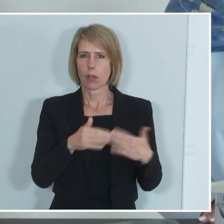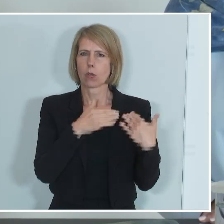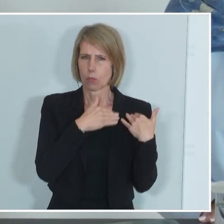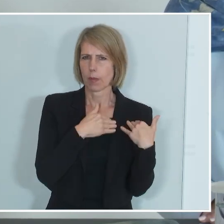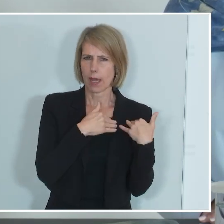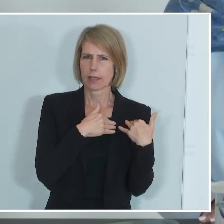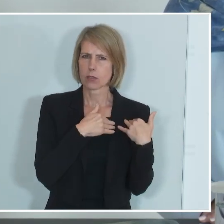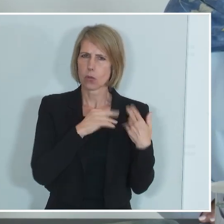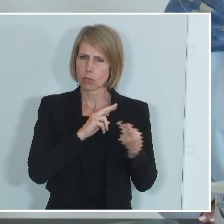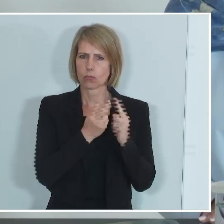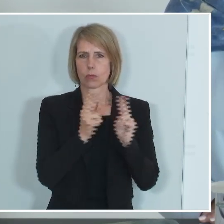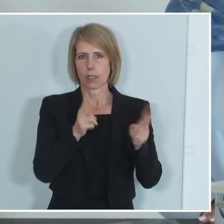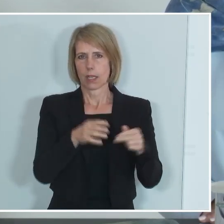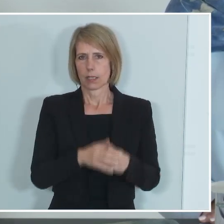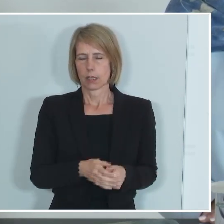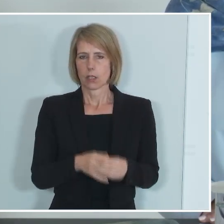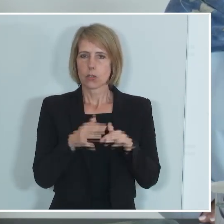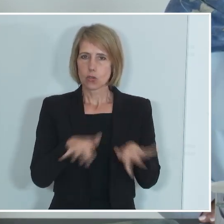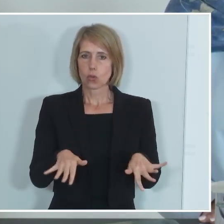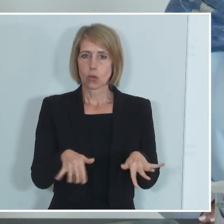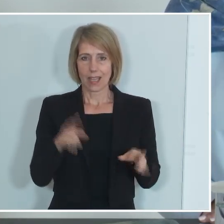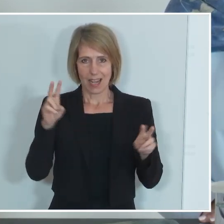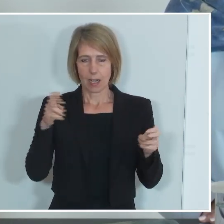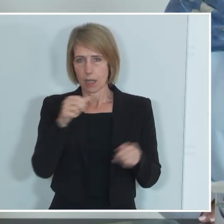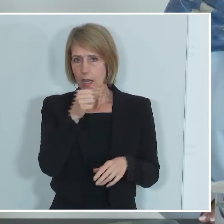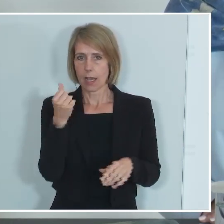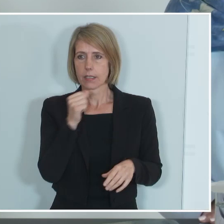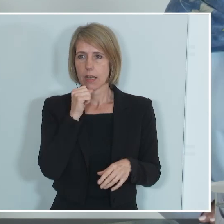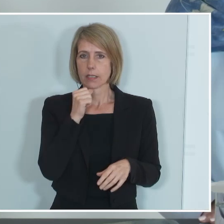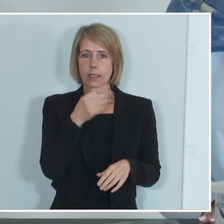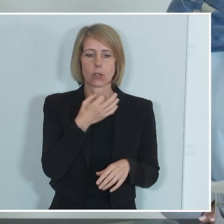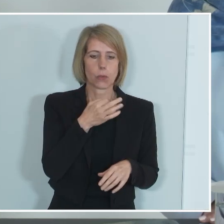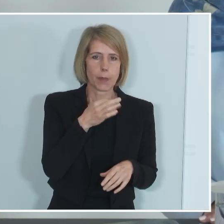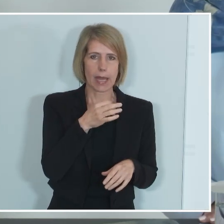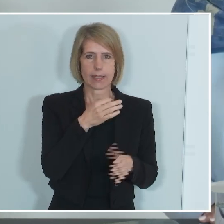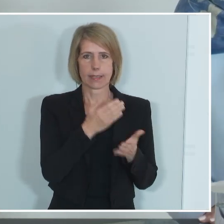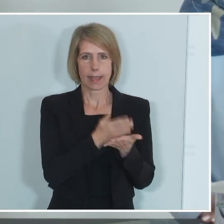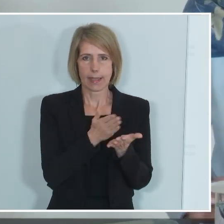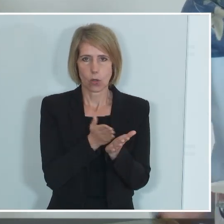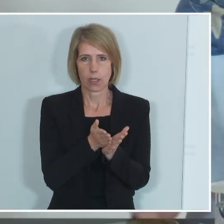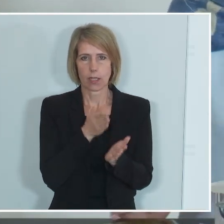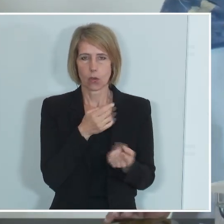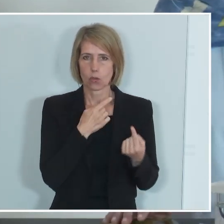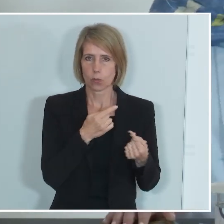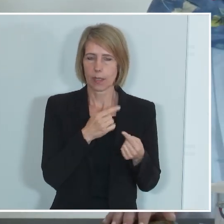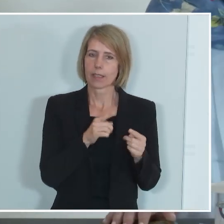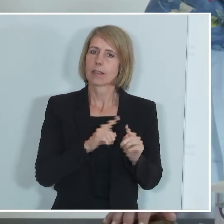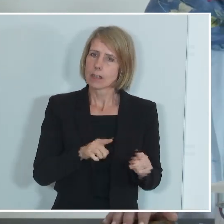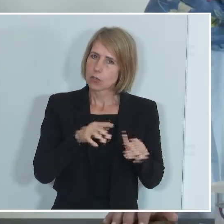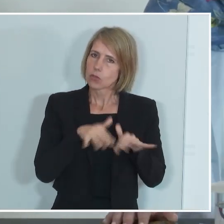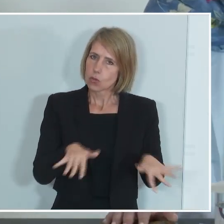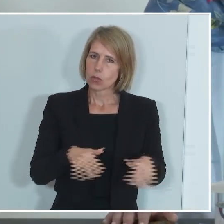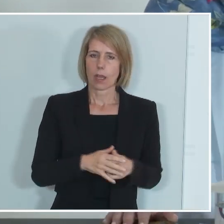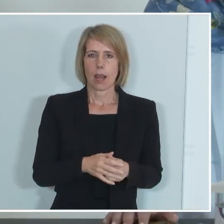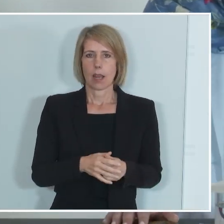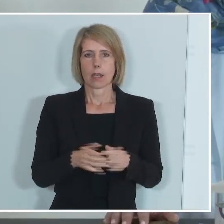Regulierungsbelastungen zustande zu bringen, nämlich strukturell im Sinne von, dass nicht über einzelne Regulierungen gesprochen wird. Und es geht darum, dass die Regulierung